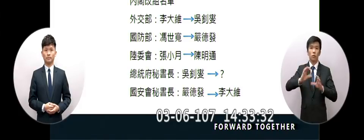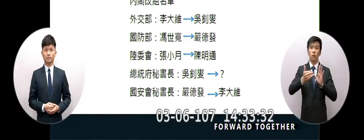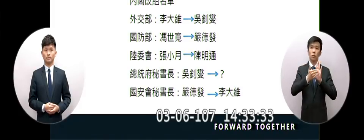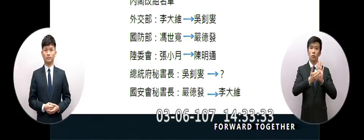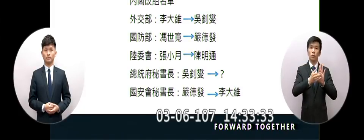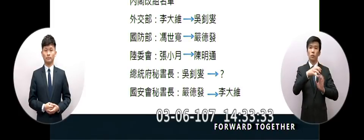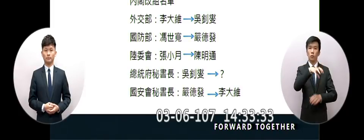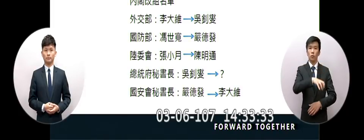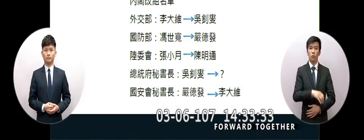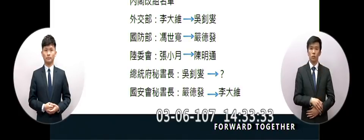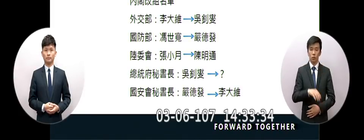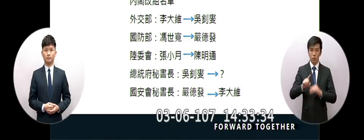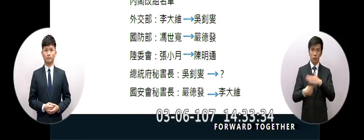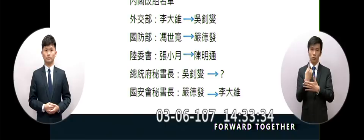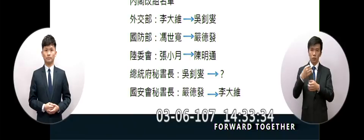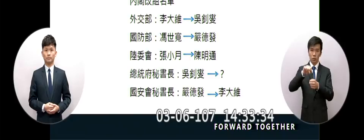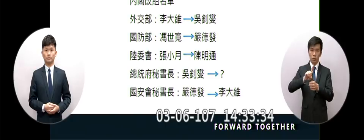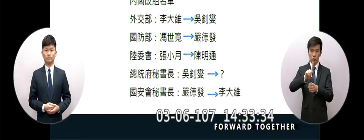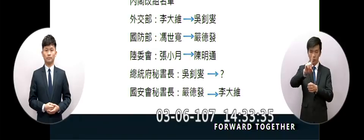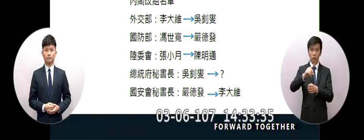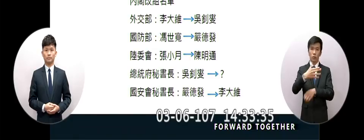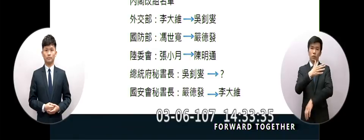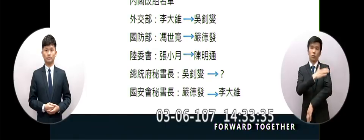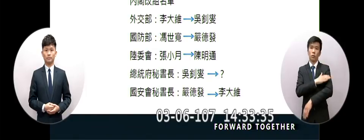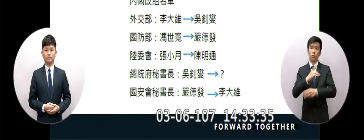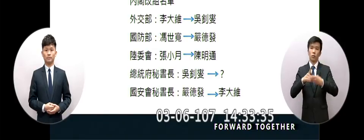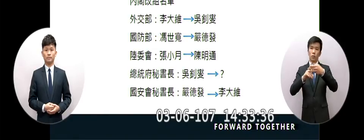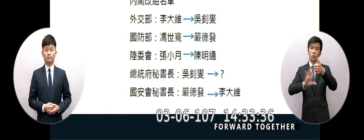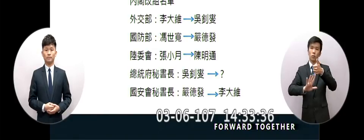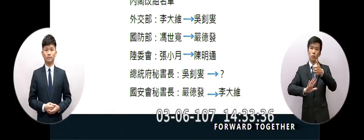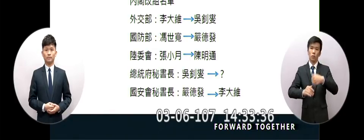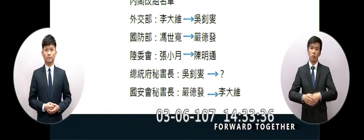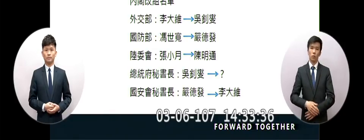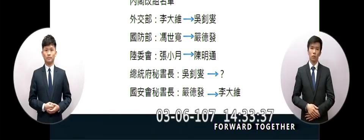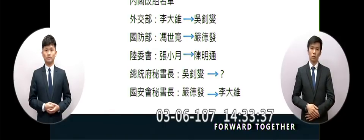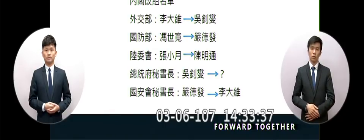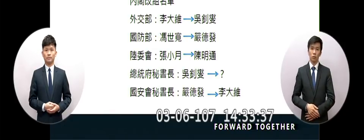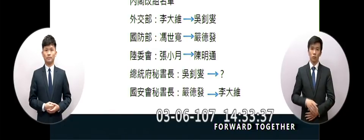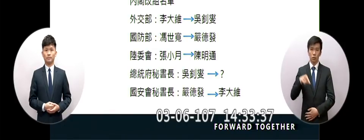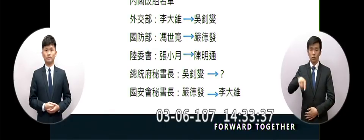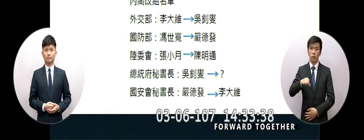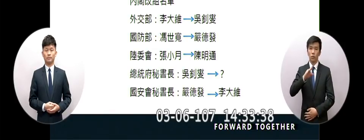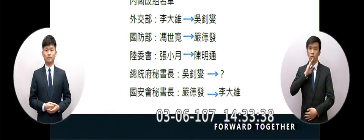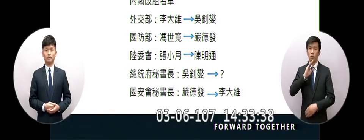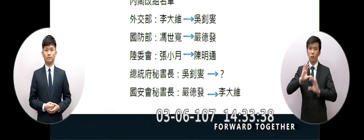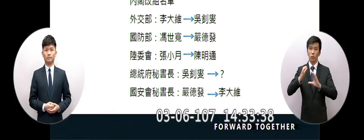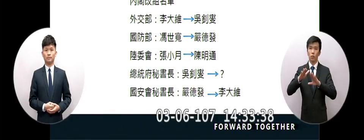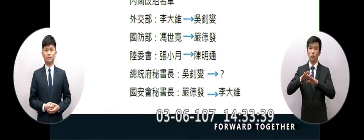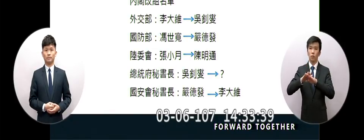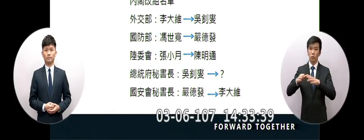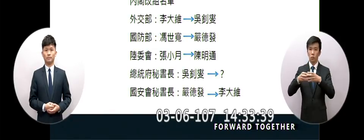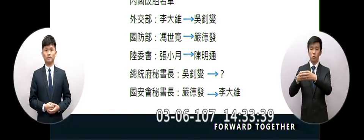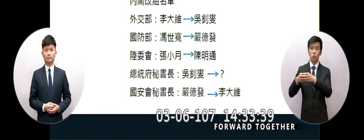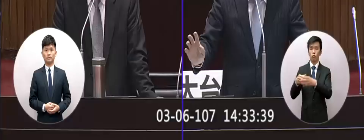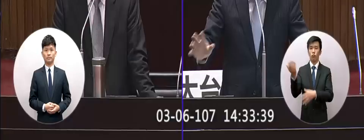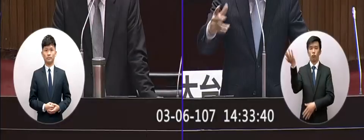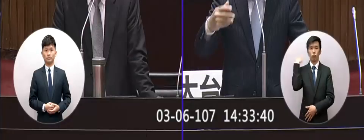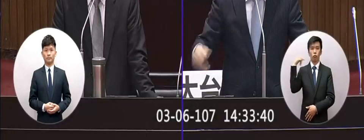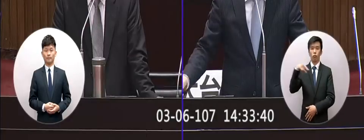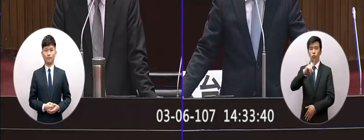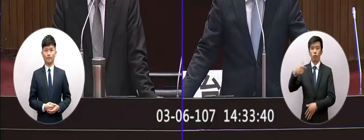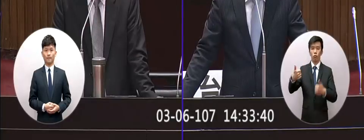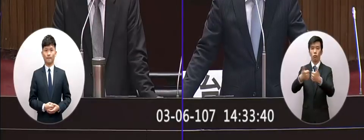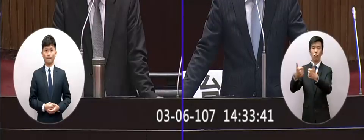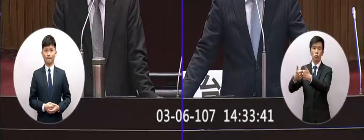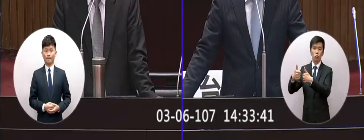加的一个叫陈明通主委，那这个是国安团队，那他们其实平常就在开国安会议，国安会